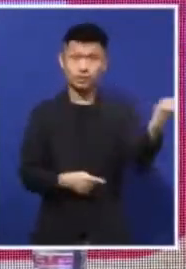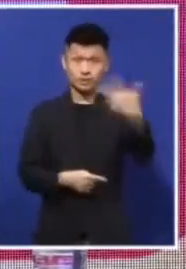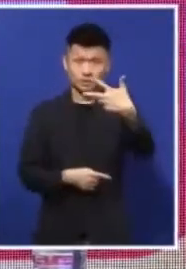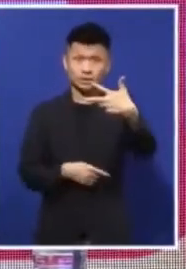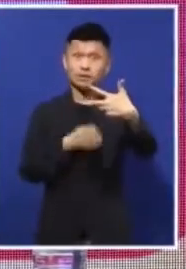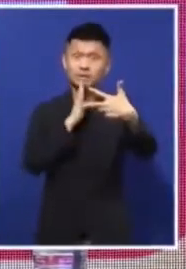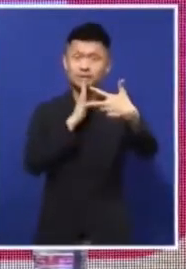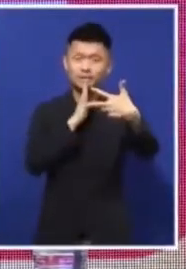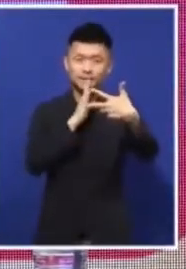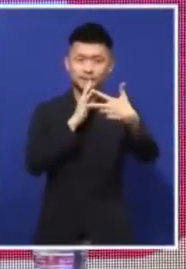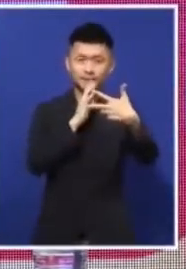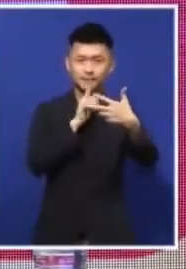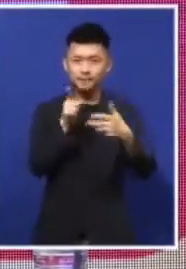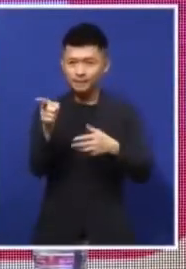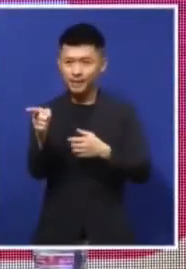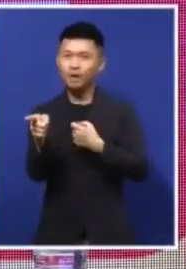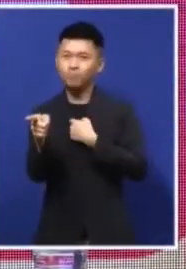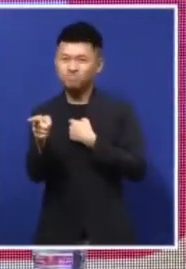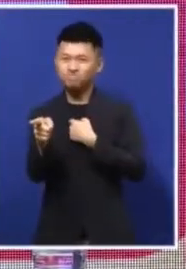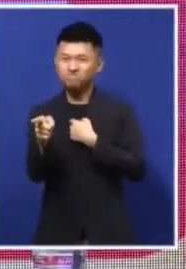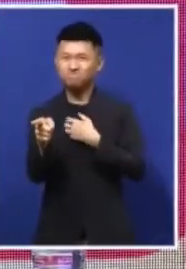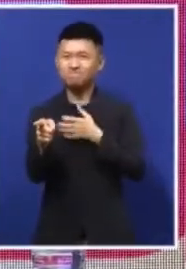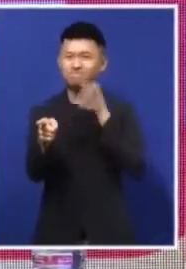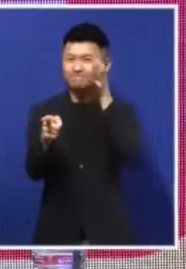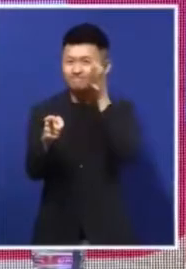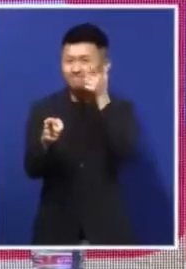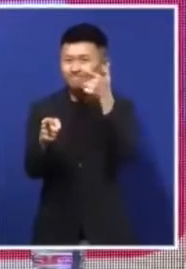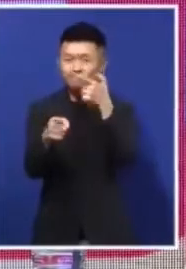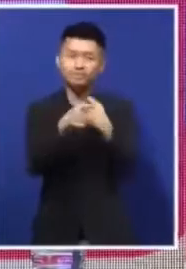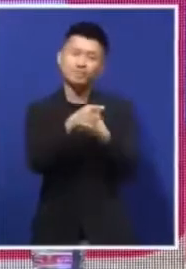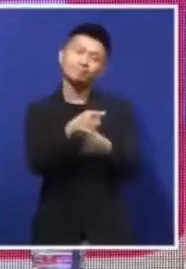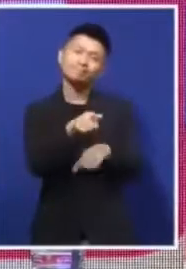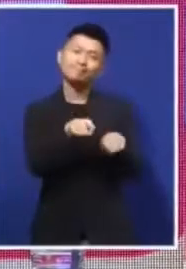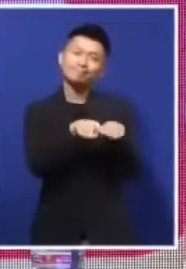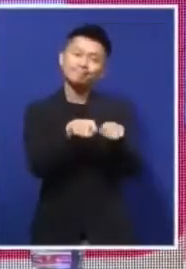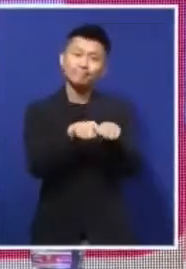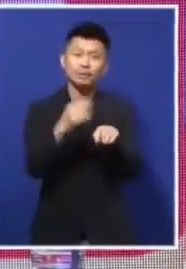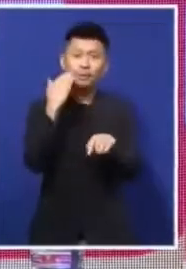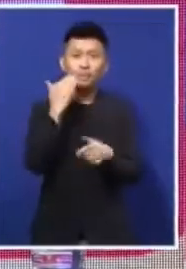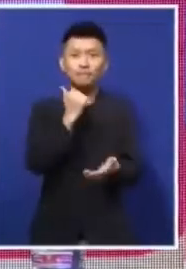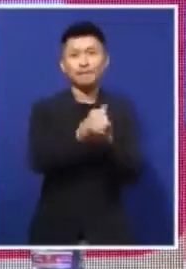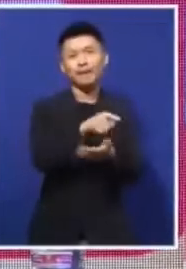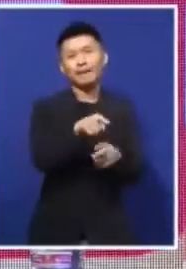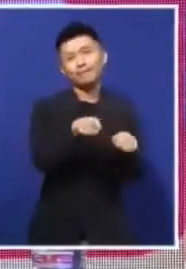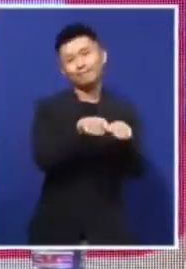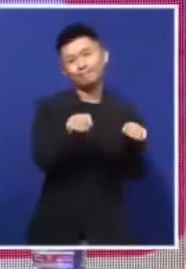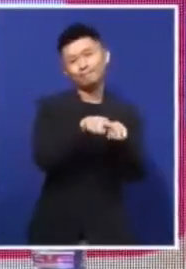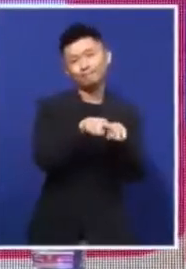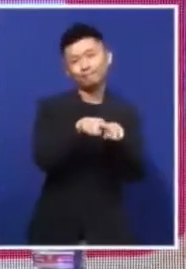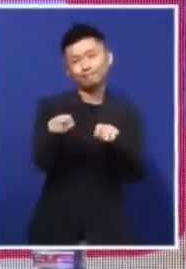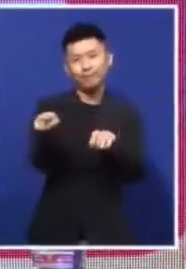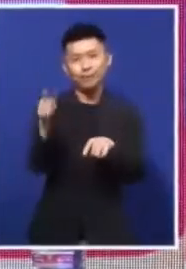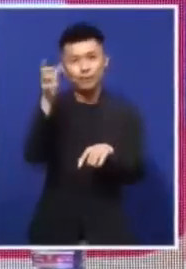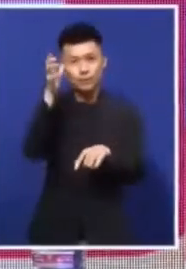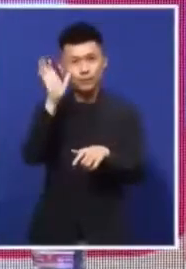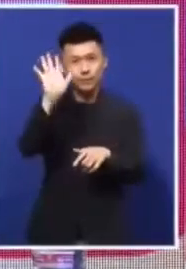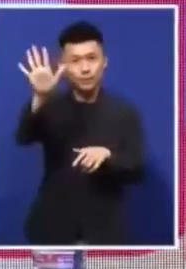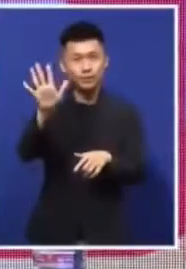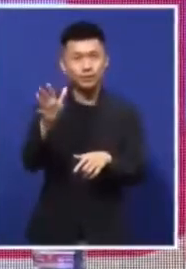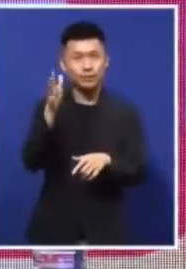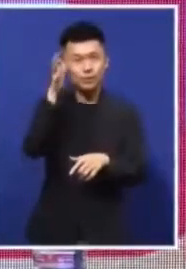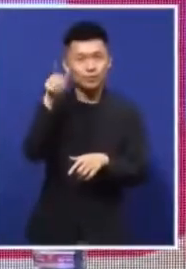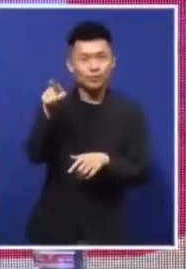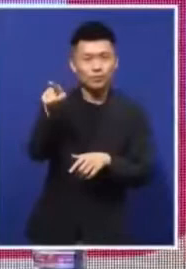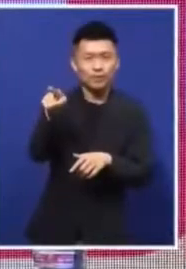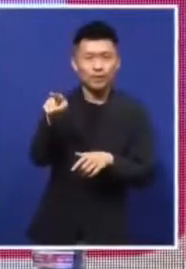有一些你比较想中，有一些比较不想中，但是你如果中了你比较不想中的，他会排挤掉在那一周之后你中你比较想